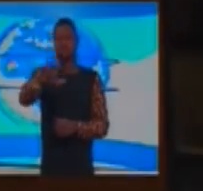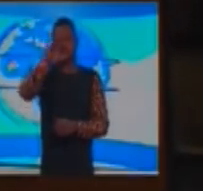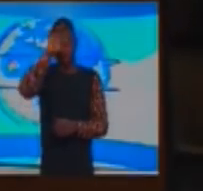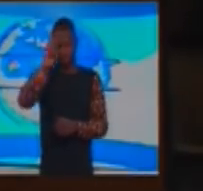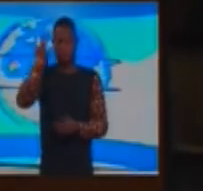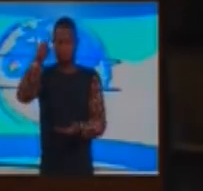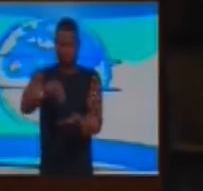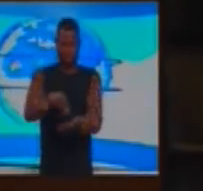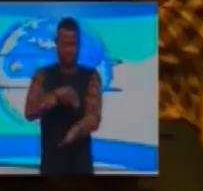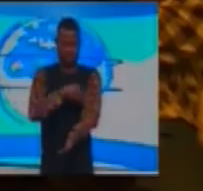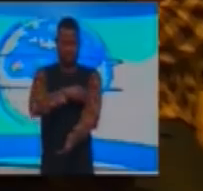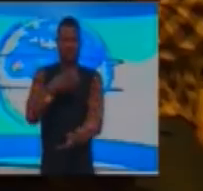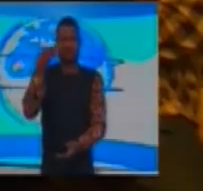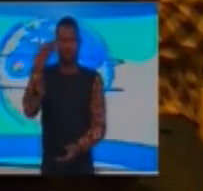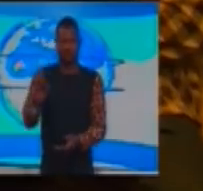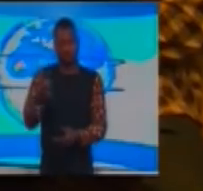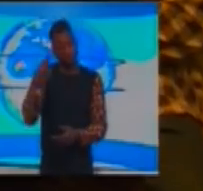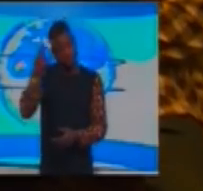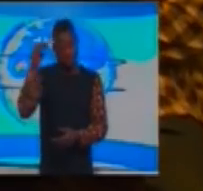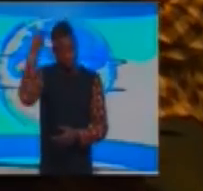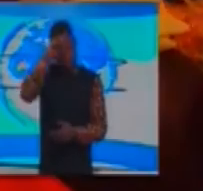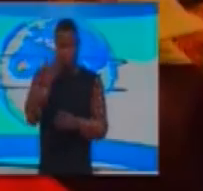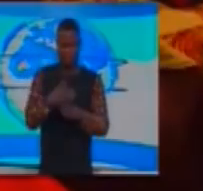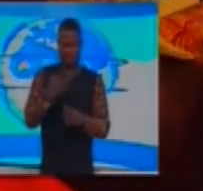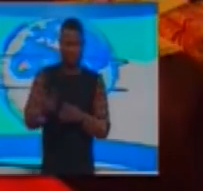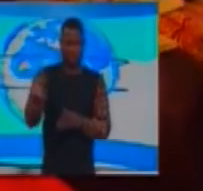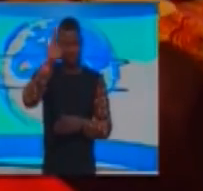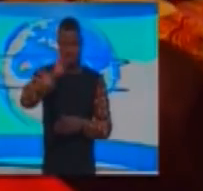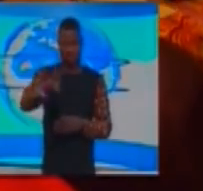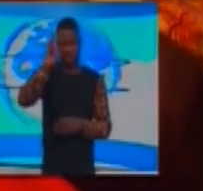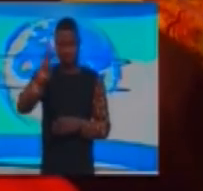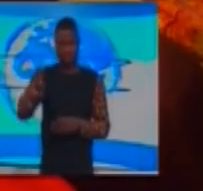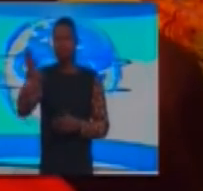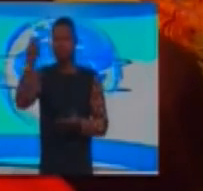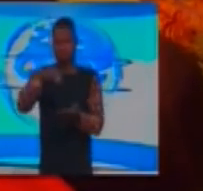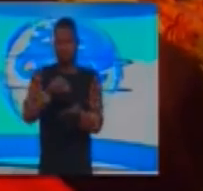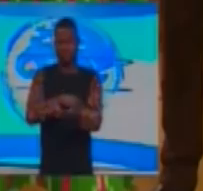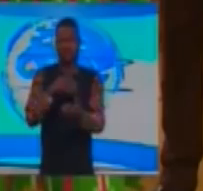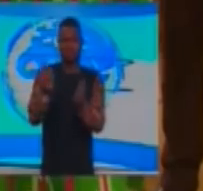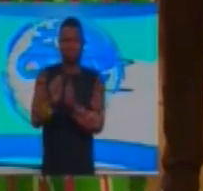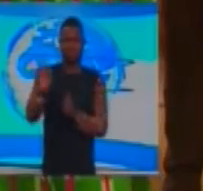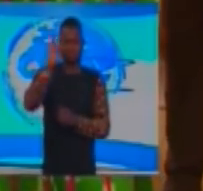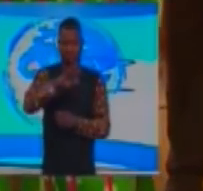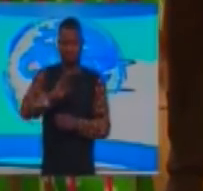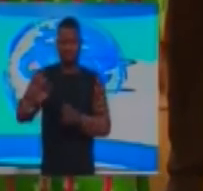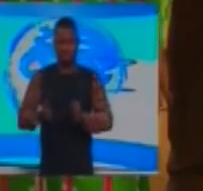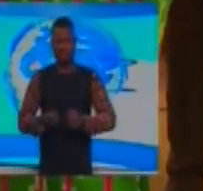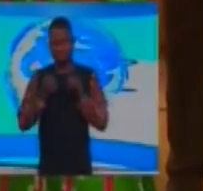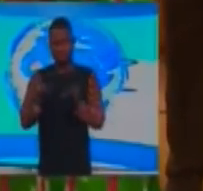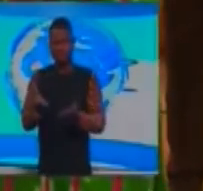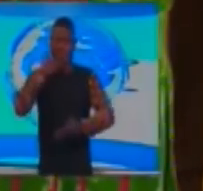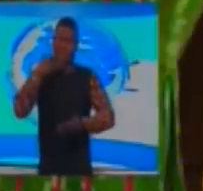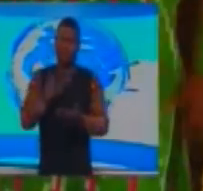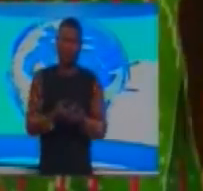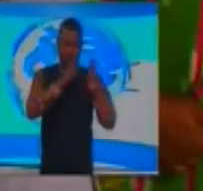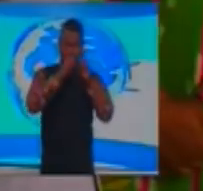CFA au Maroc, qui le partage pour environ 66 milliards de francs CFA avec le Burkina, et cela grâce aux bonnes